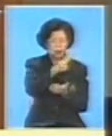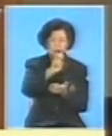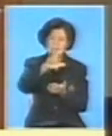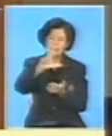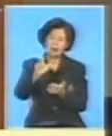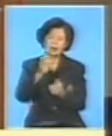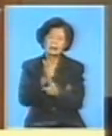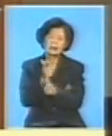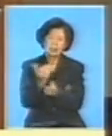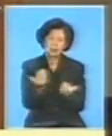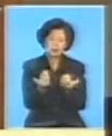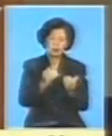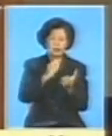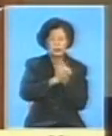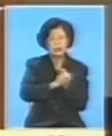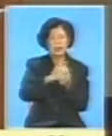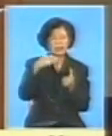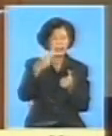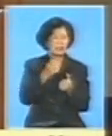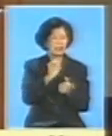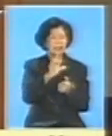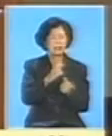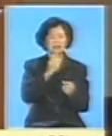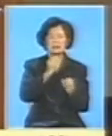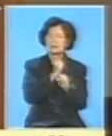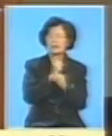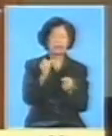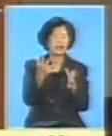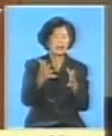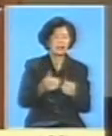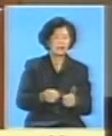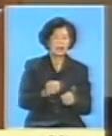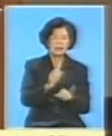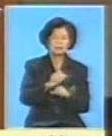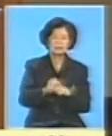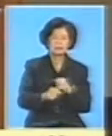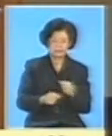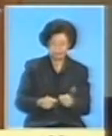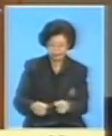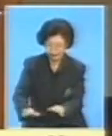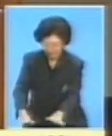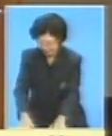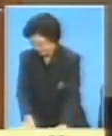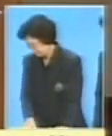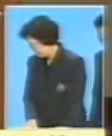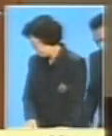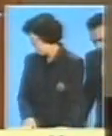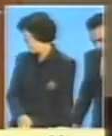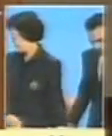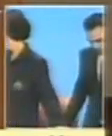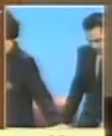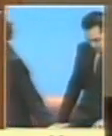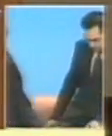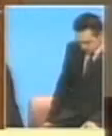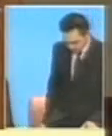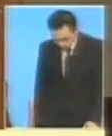ทไปเลี้ยงลูกเลี้ยงเมียอย่างเดียวผมว่าไปไม่ได้ยังไงก็ไปไม่ได้เพราะคนเหล่านี้ไม่ได้พัฒนาตัวเองขึ้นไปนะครับเขาต้องพัฒนาตัวเองเพราะเขาเห็นโอกาสข้างหน้า